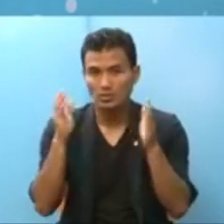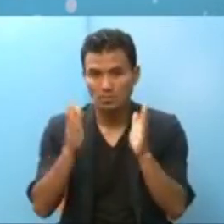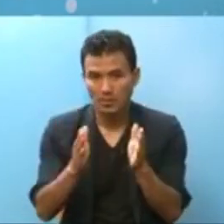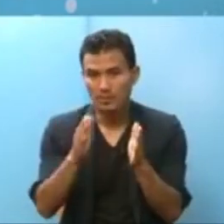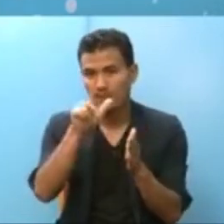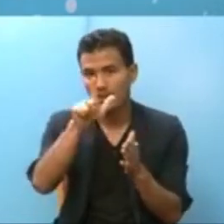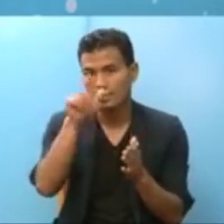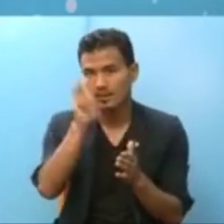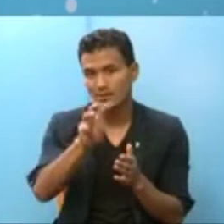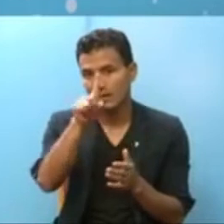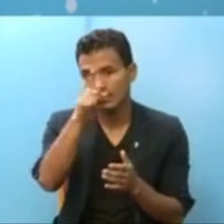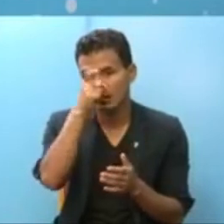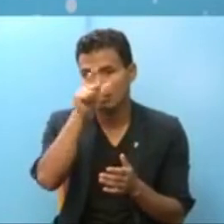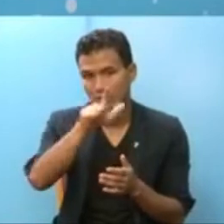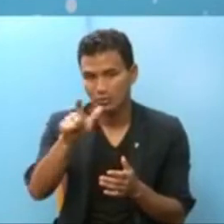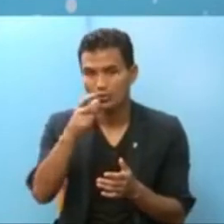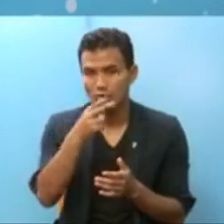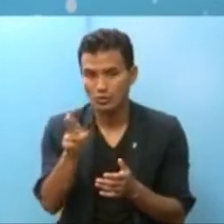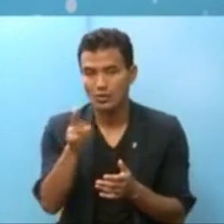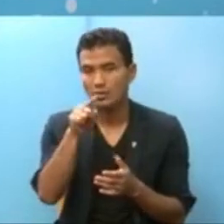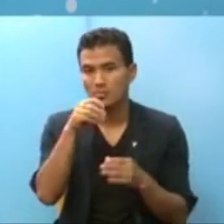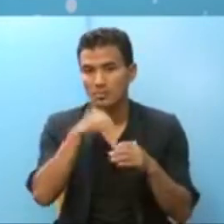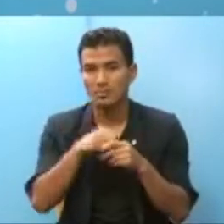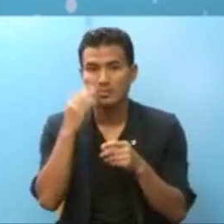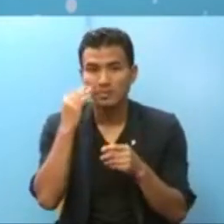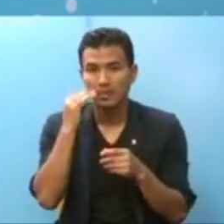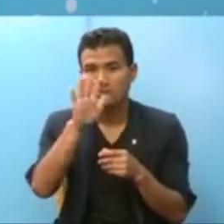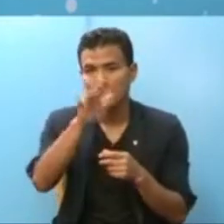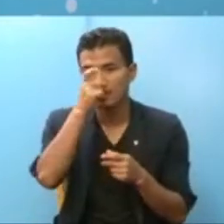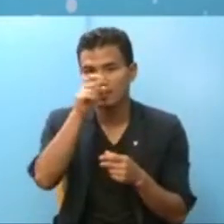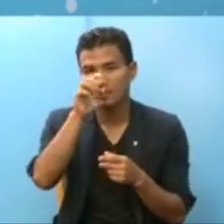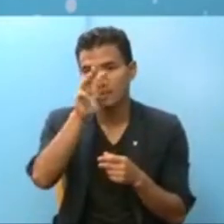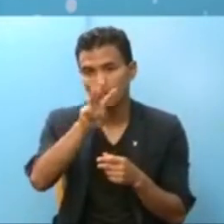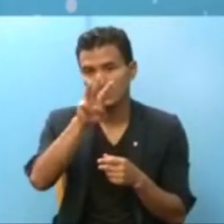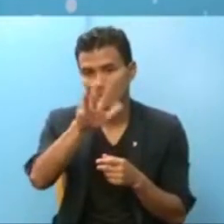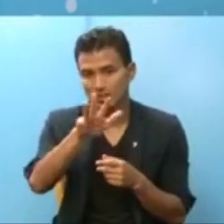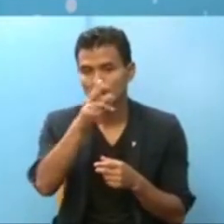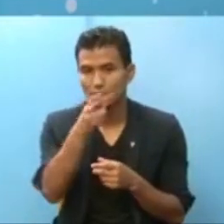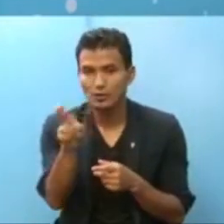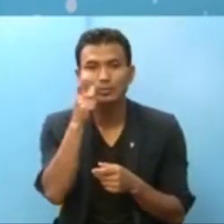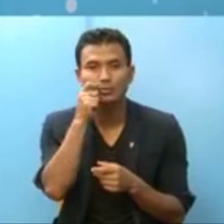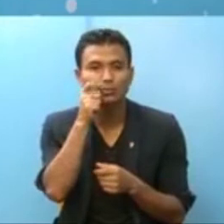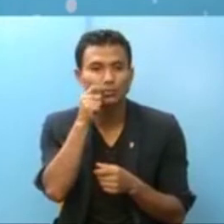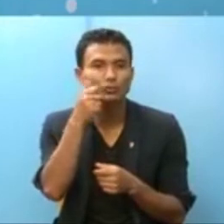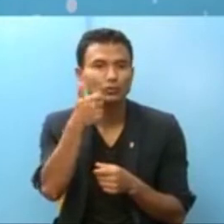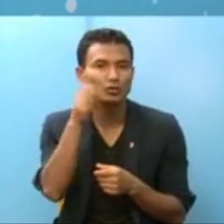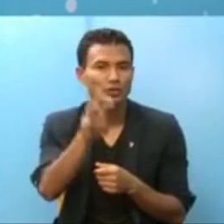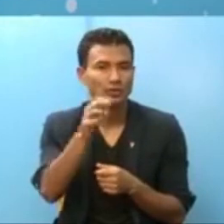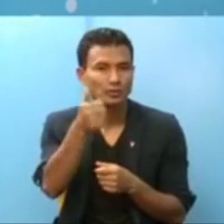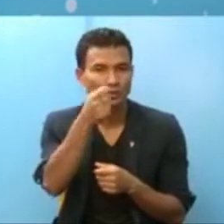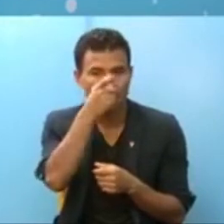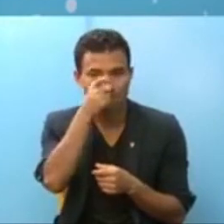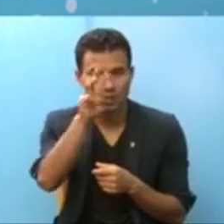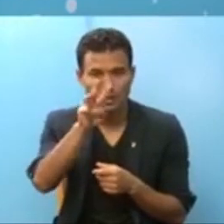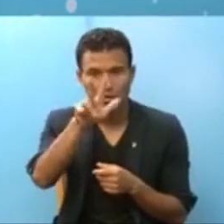7177 तेस्मद्ध माईला पान से 49 चालिस जना र पूरुष 1668